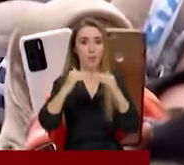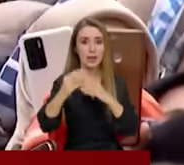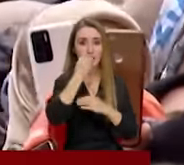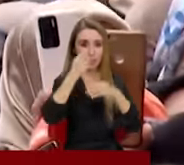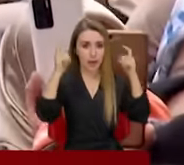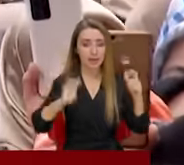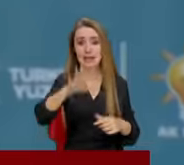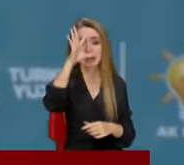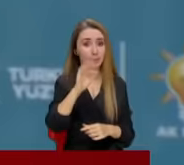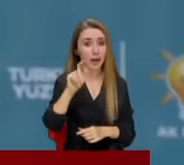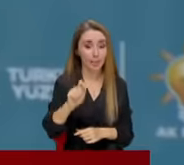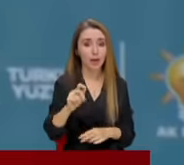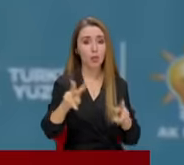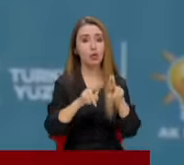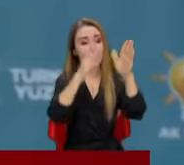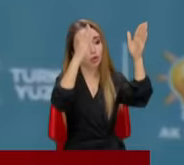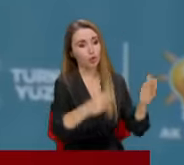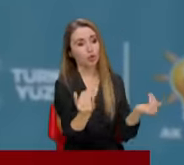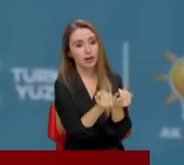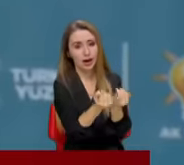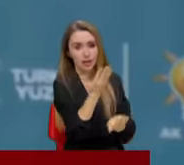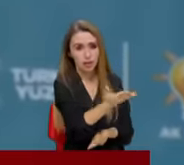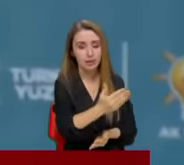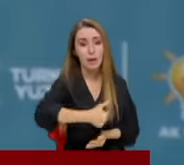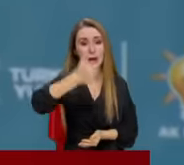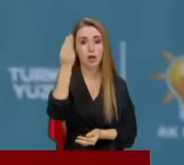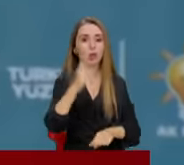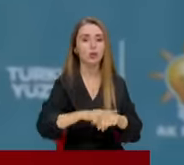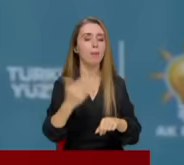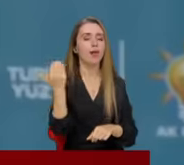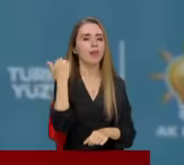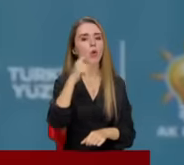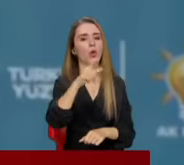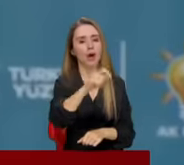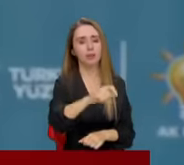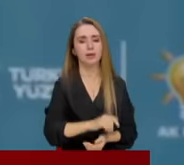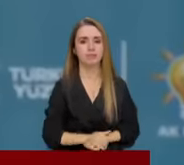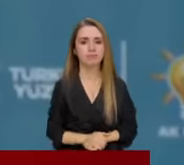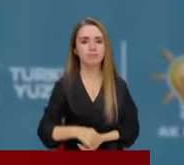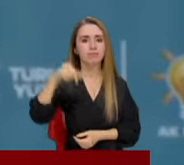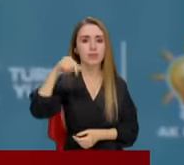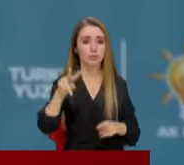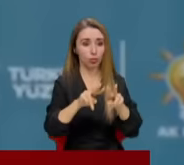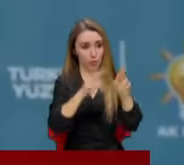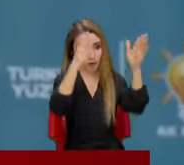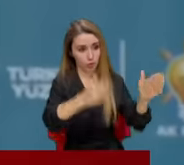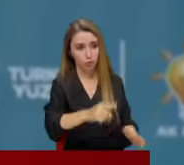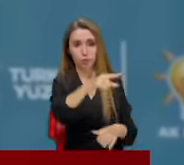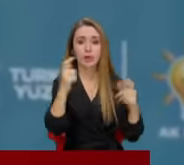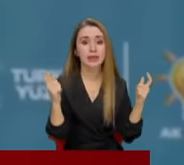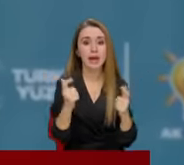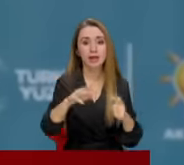bahçesini kim yaptı? Murat Kurum kardeşimiz bakanken o burayı yaptı. Şimdi Murat Kurum